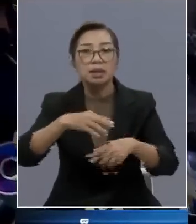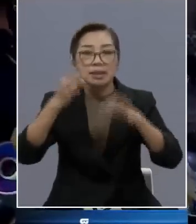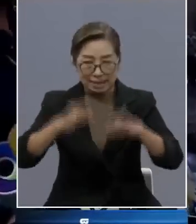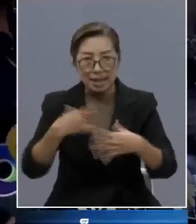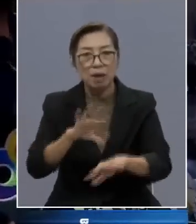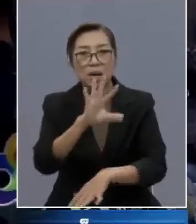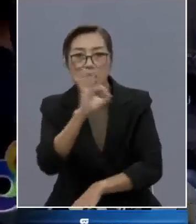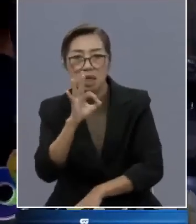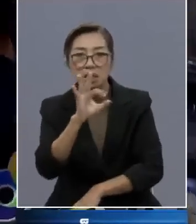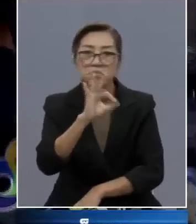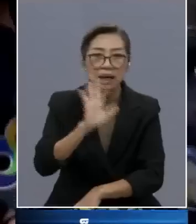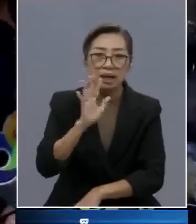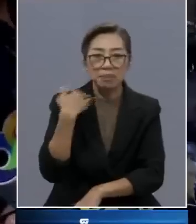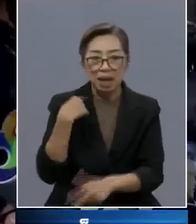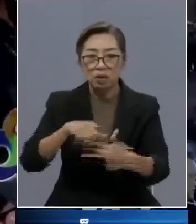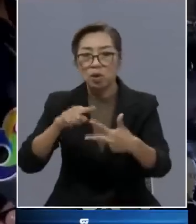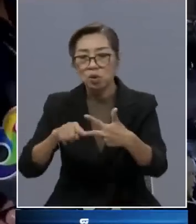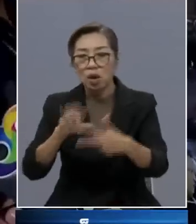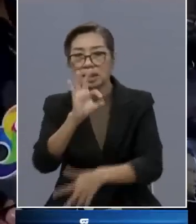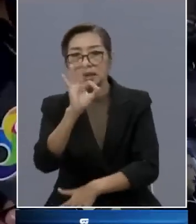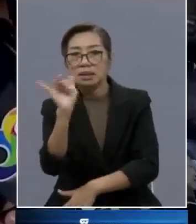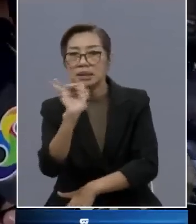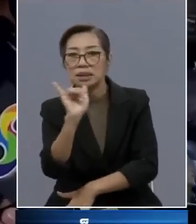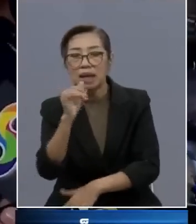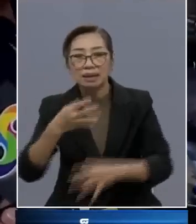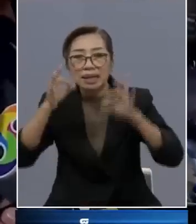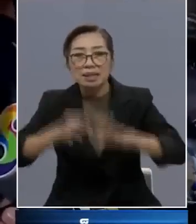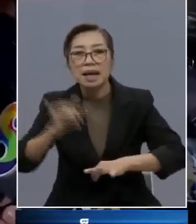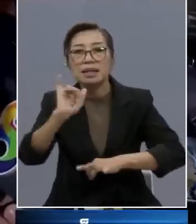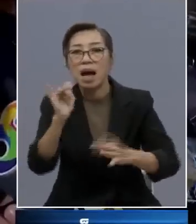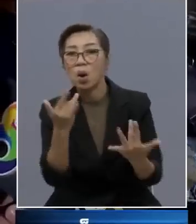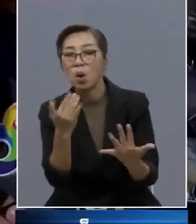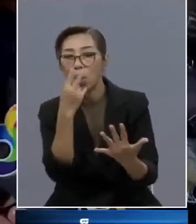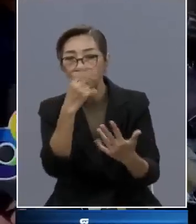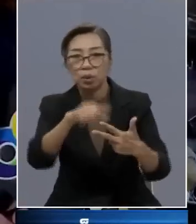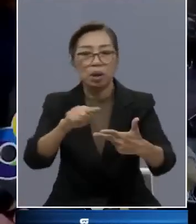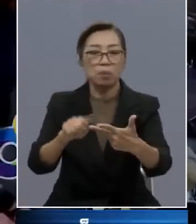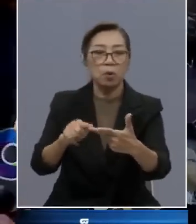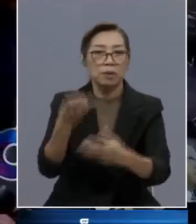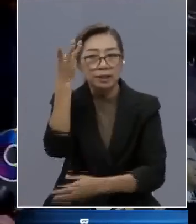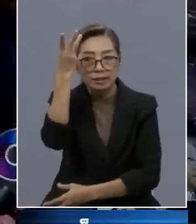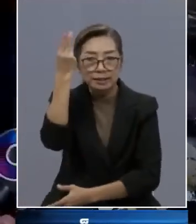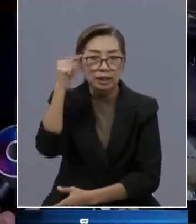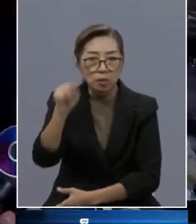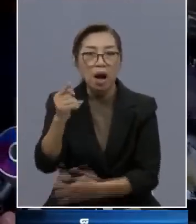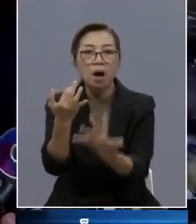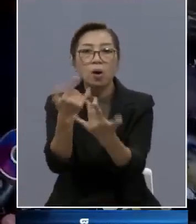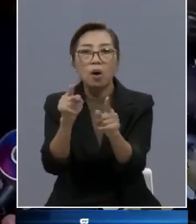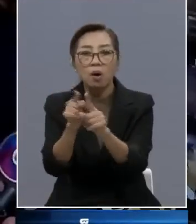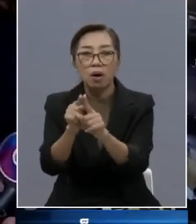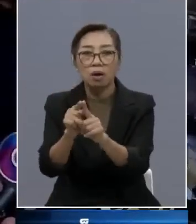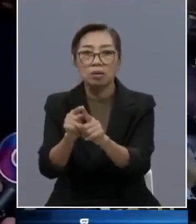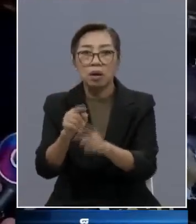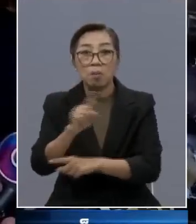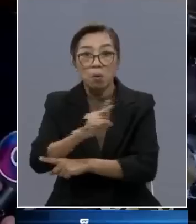กกลุ่มนึงก็คือกลุ่มที่ยังไม่ตัดสินใจบอกว่าขอรอเวลาก่อนแล้วก็กลุ่มที่อยู่ระหว่างการพิจารณาจะไปตัดสินใจกันอีกทีก็คือในวันเ